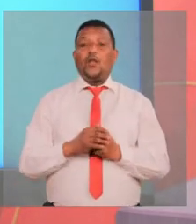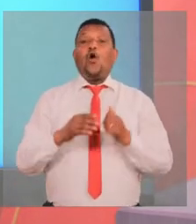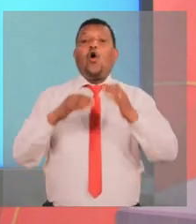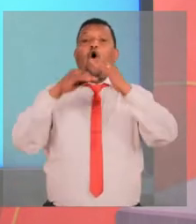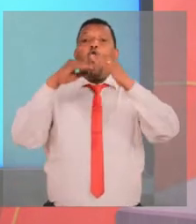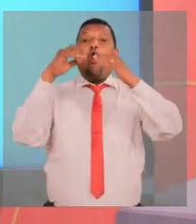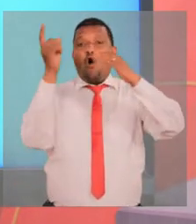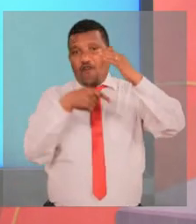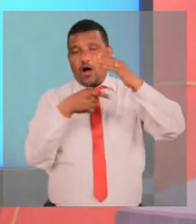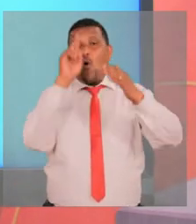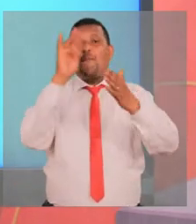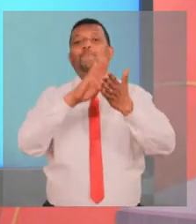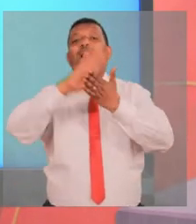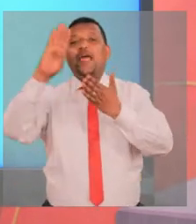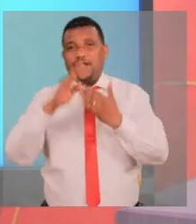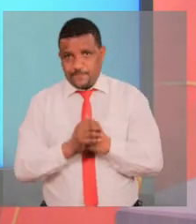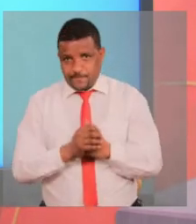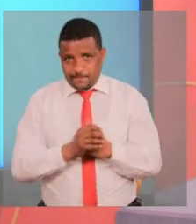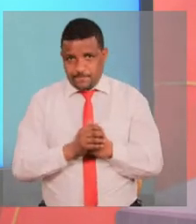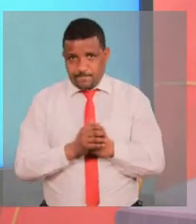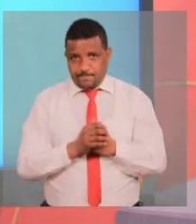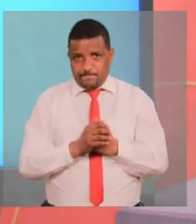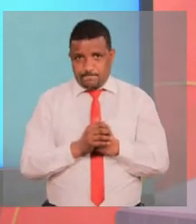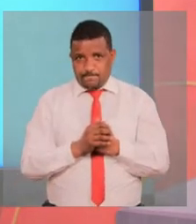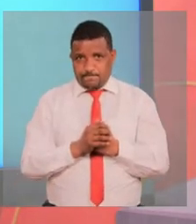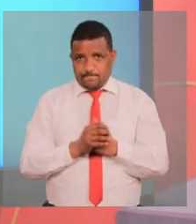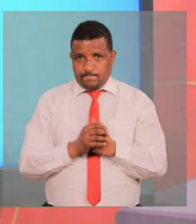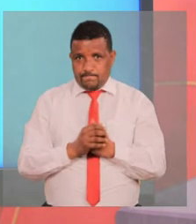थे ऑफर वास बीटन अप